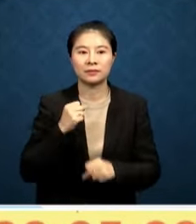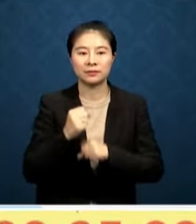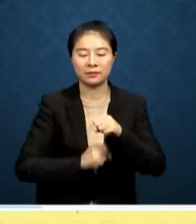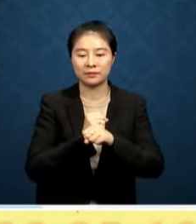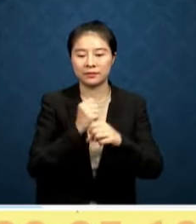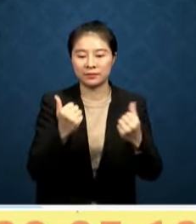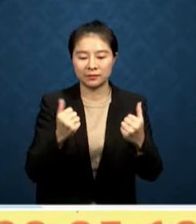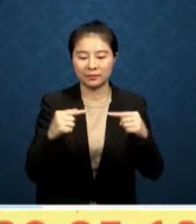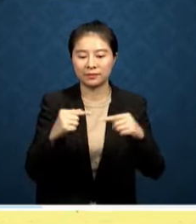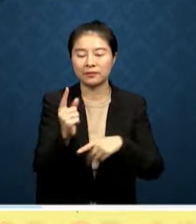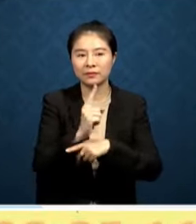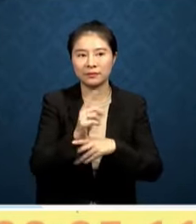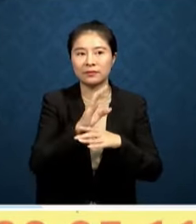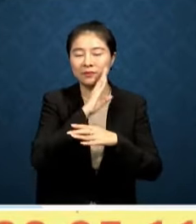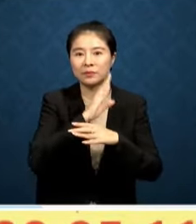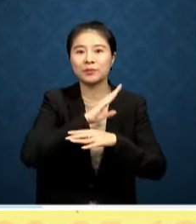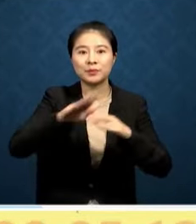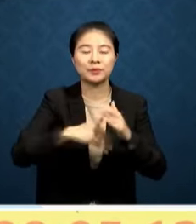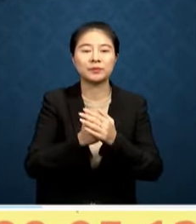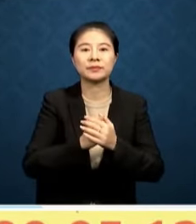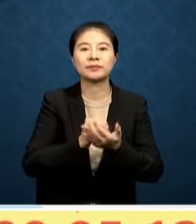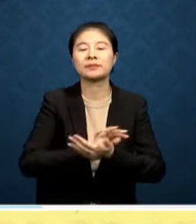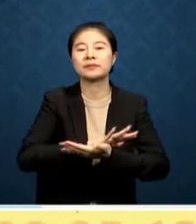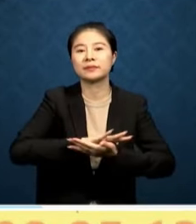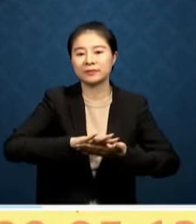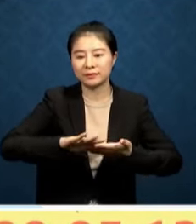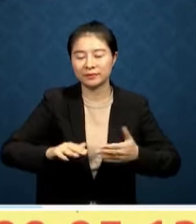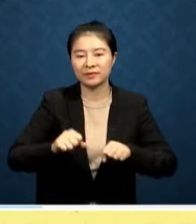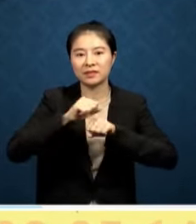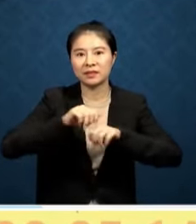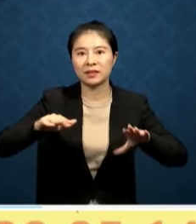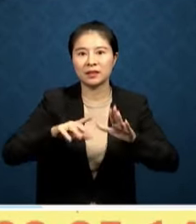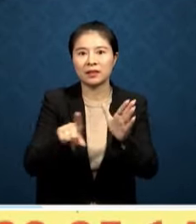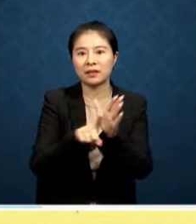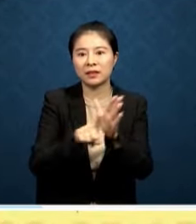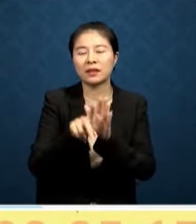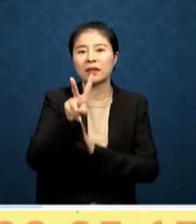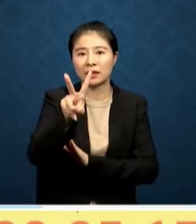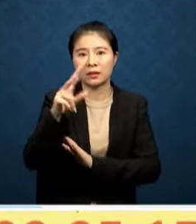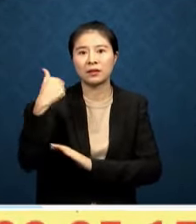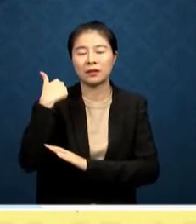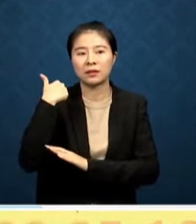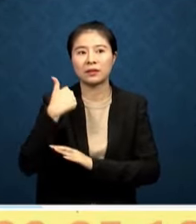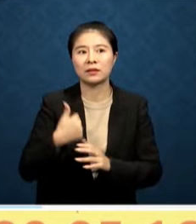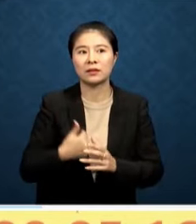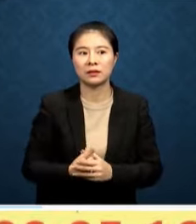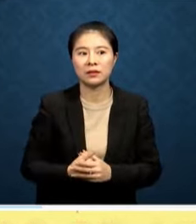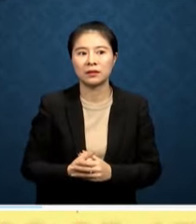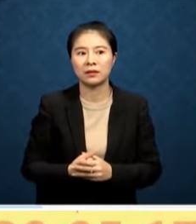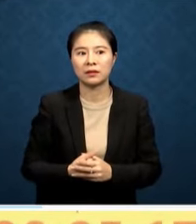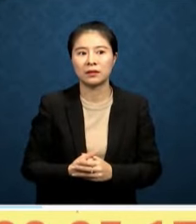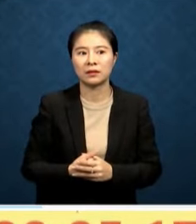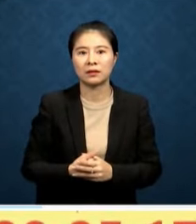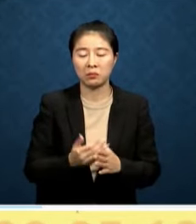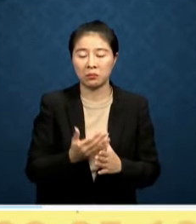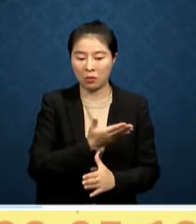เราก็อาจจะมีถ้าทุกอย่างเรียบร้อยเราก็จะมีการประกาศใน2ครั้งนะครับซึ่งตัวผมเองก็